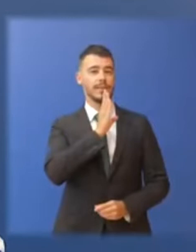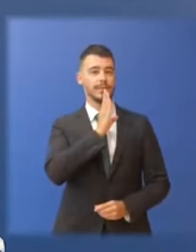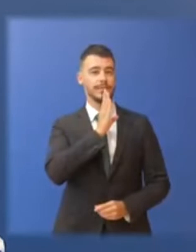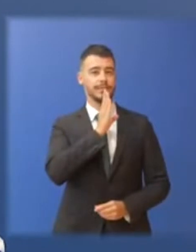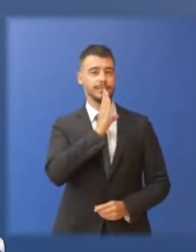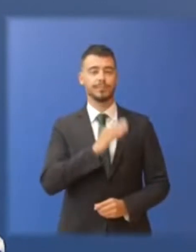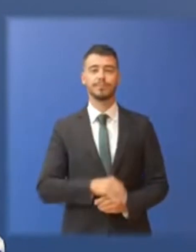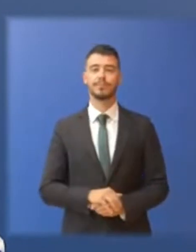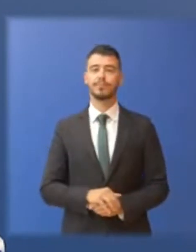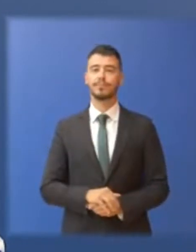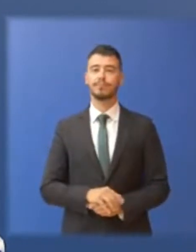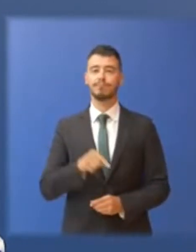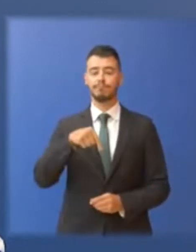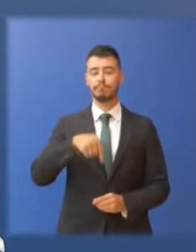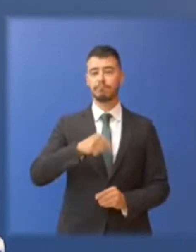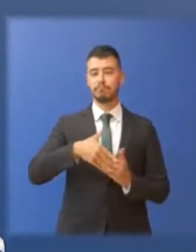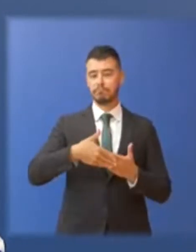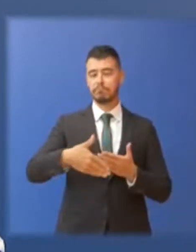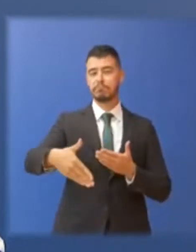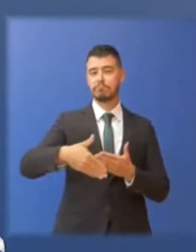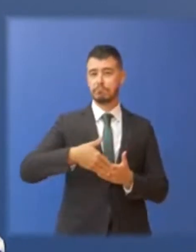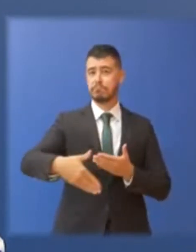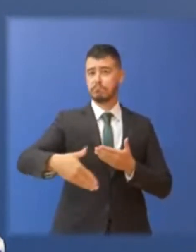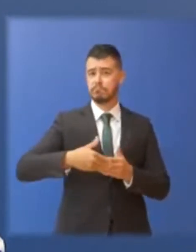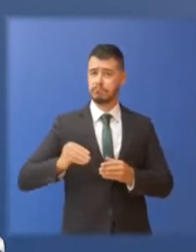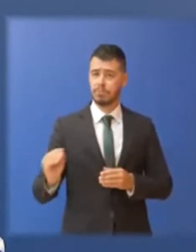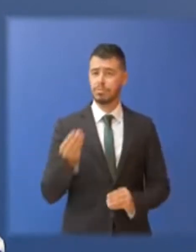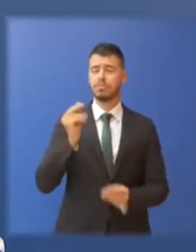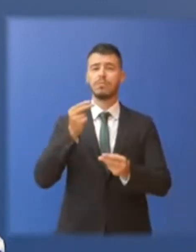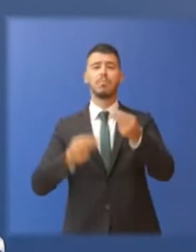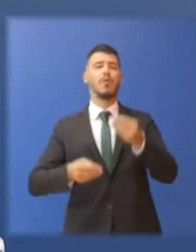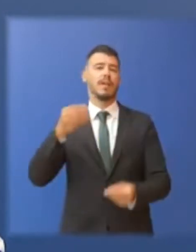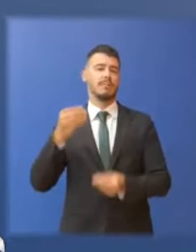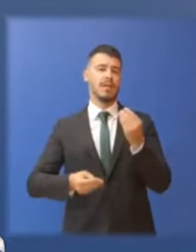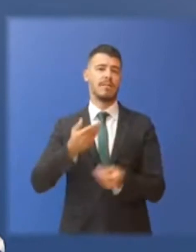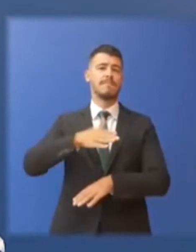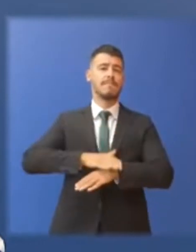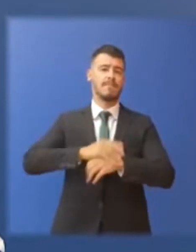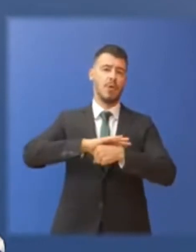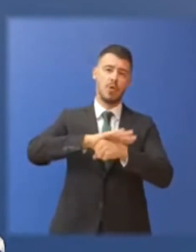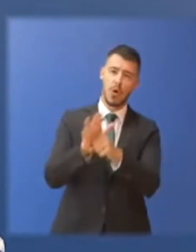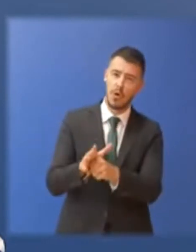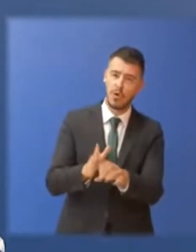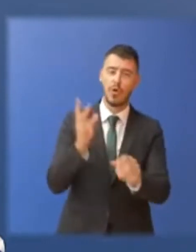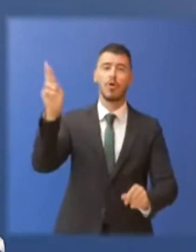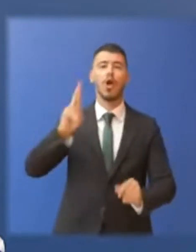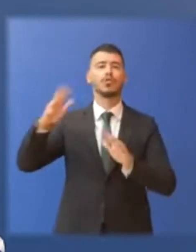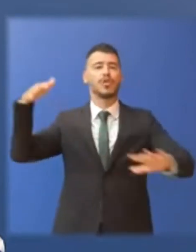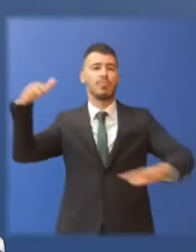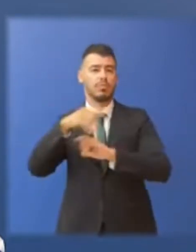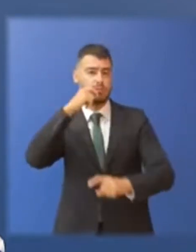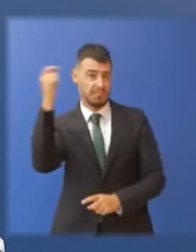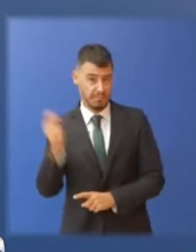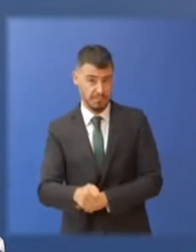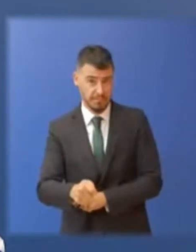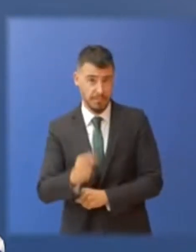Ζούμε σε μια εποχή οξυμένων προβλημάτων, τα οποία προκλήθηκαν από την πανδημία και από τη ρωσική εισβολή στην Ουκρανία. Οι κρίσεις είναι εισαγόμενες,